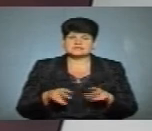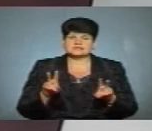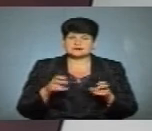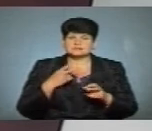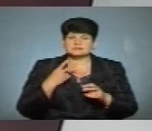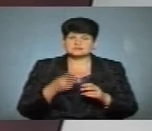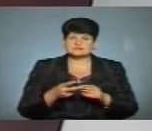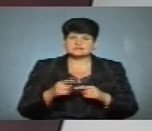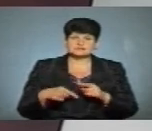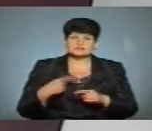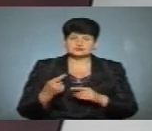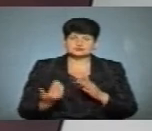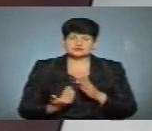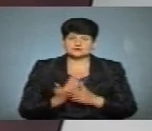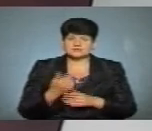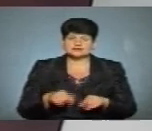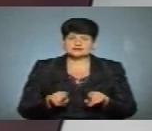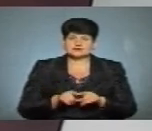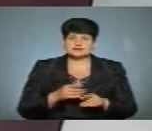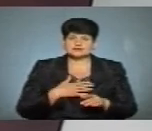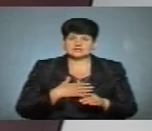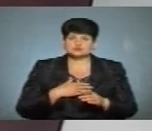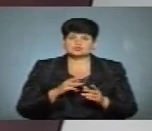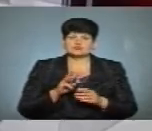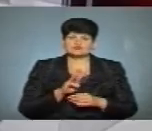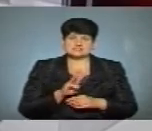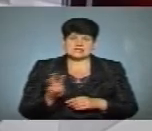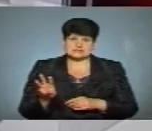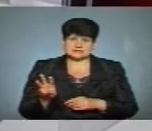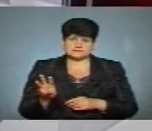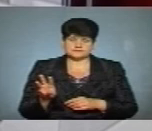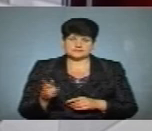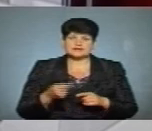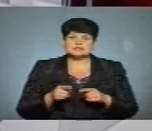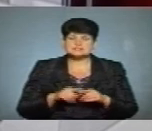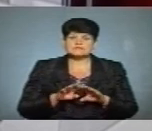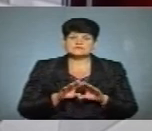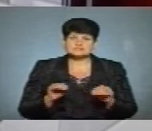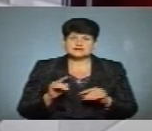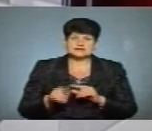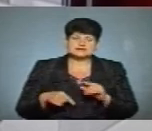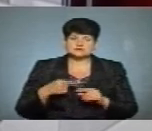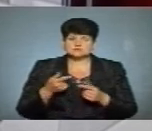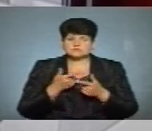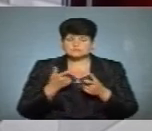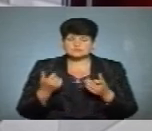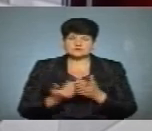дивіться вже в наступному випуску. Новини також на нашому сайті. На цьому у мене все. Наступне інформаційне